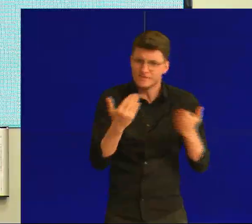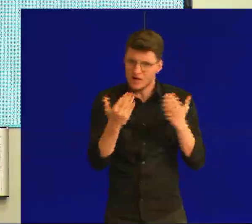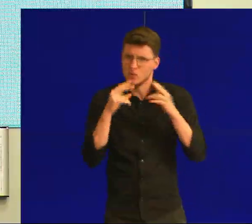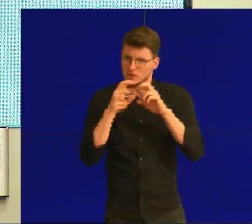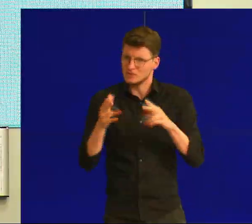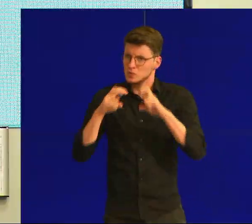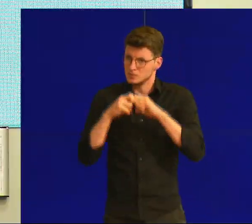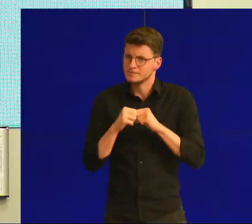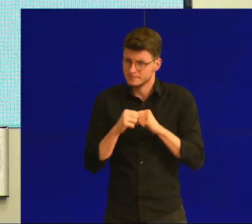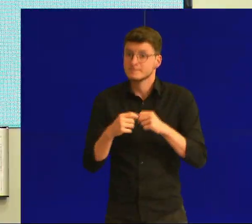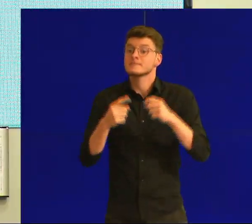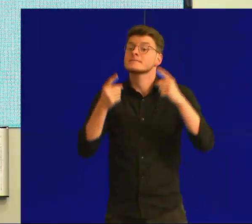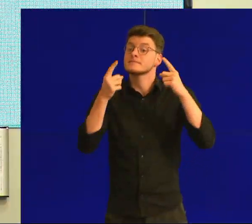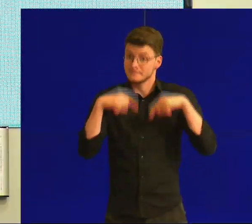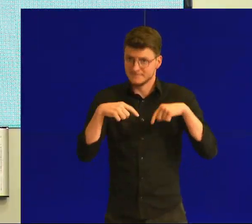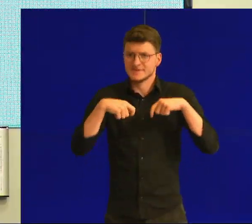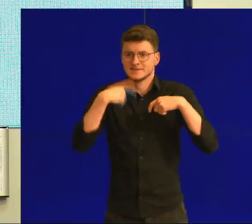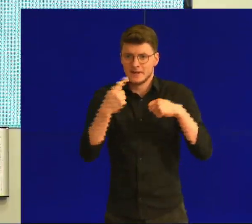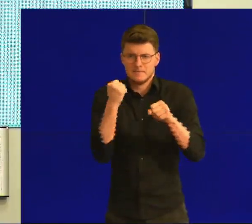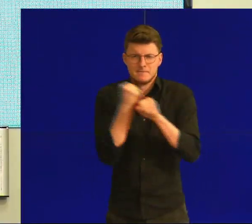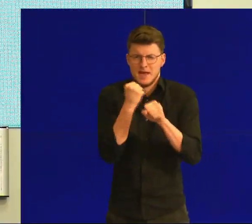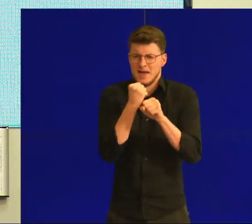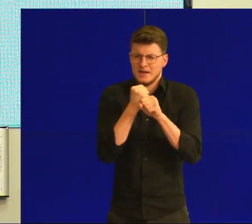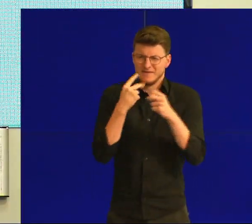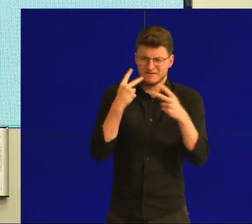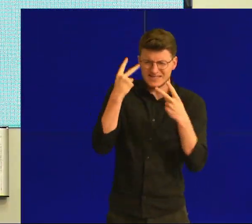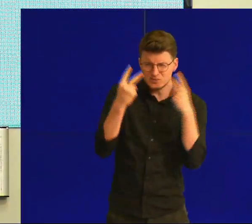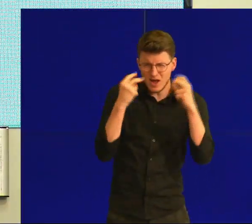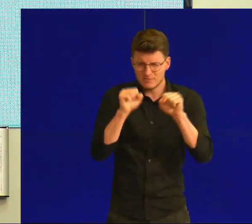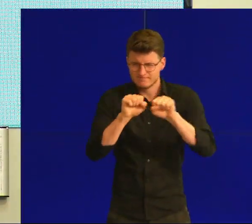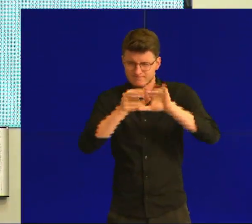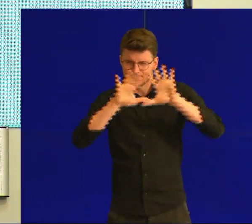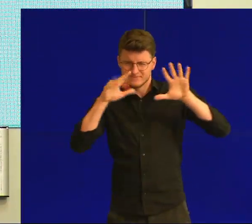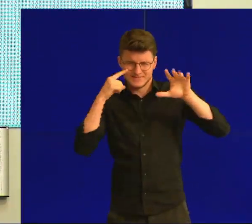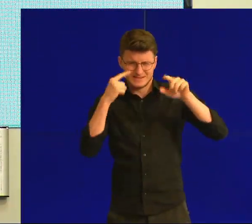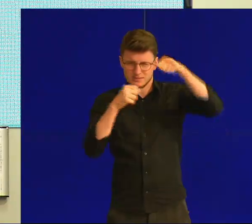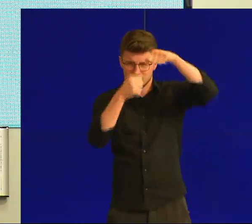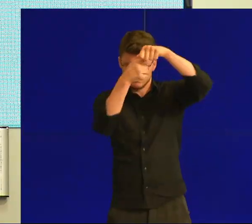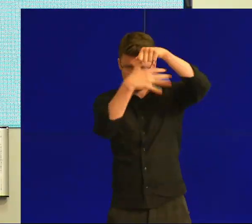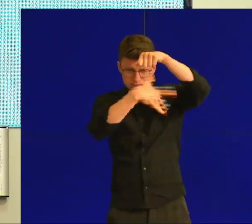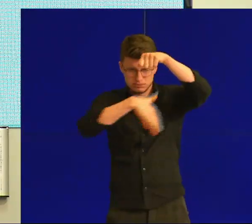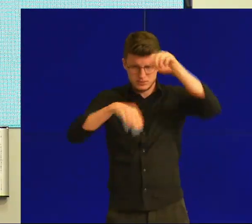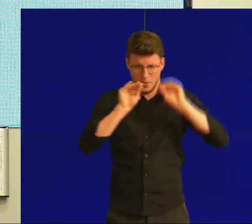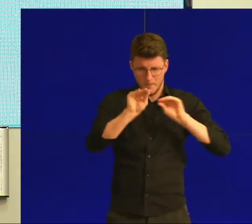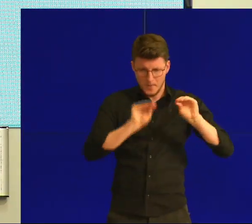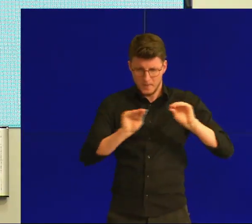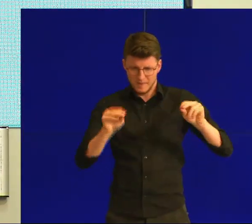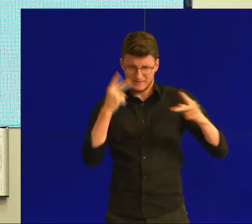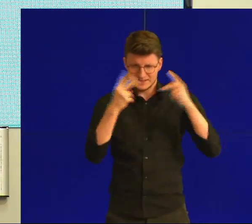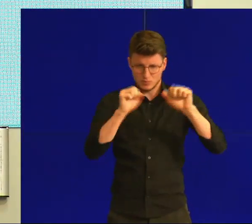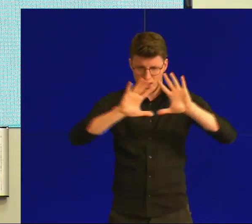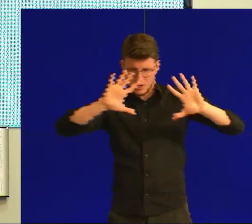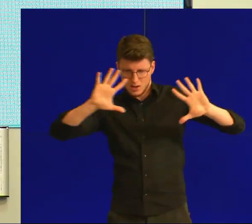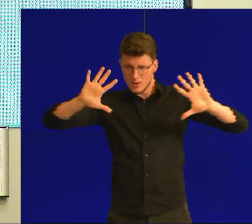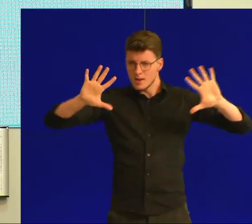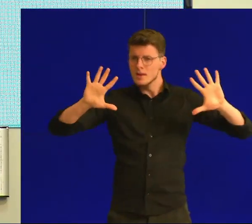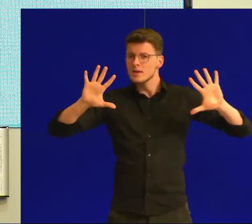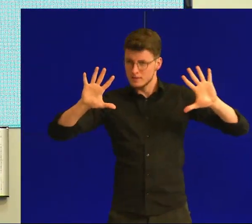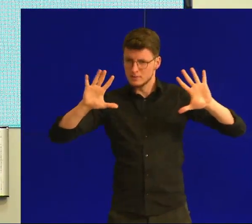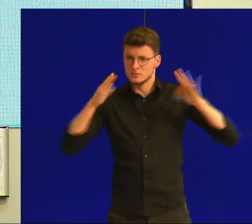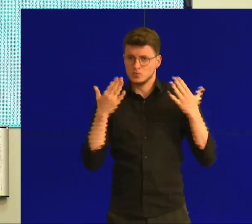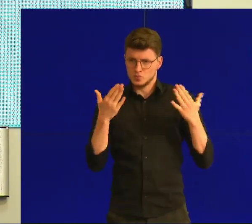terroristes en provenance phylogénétique boum quand on youtube lect attitude is his death of